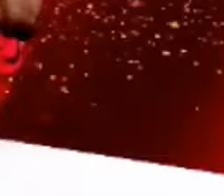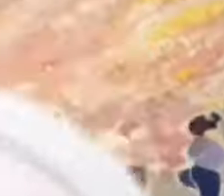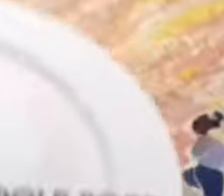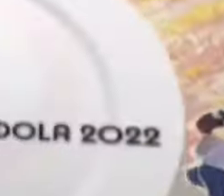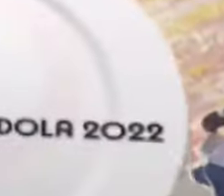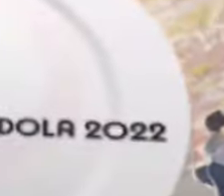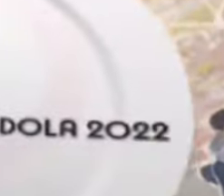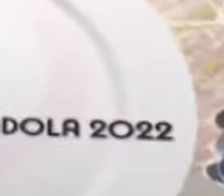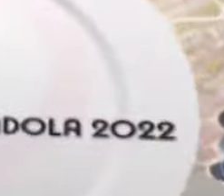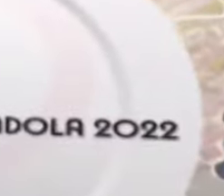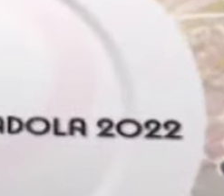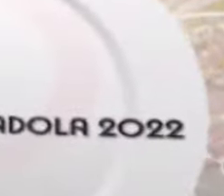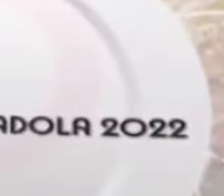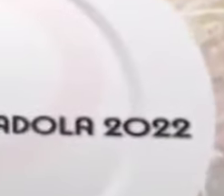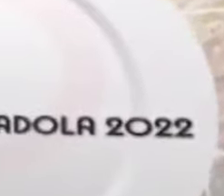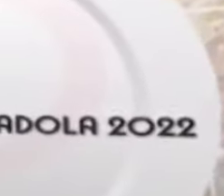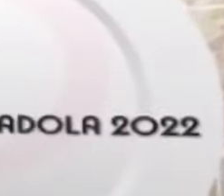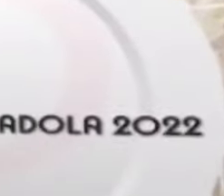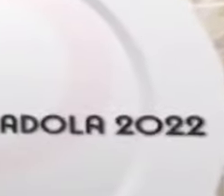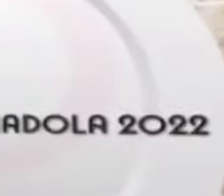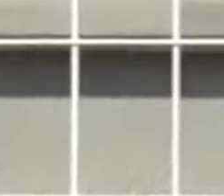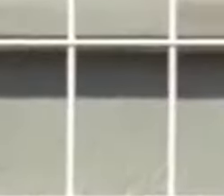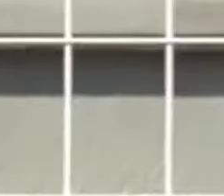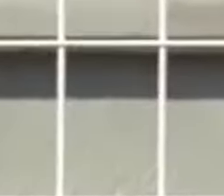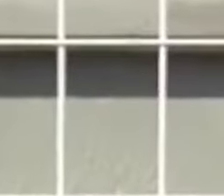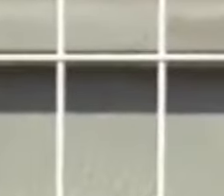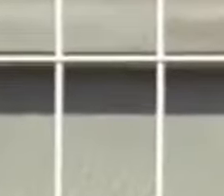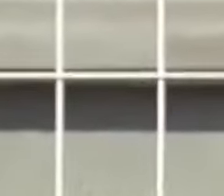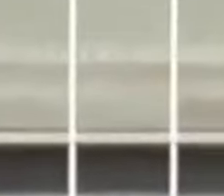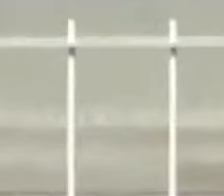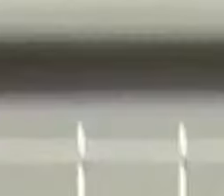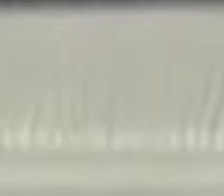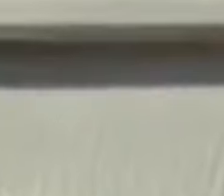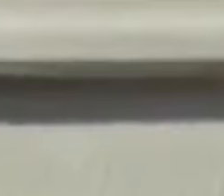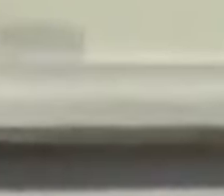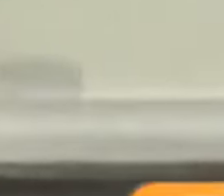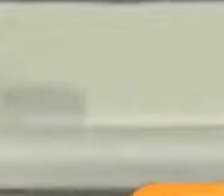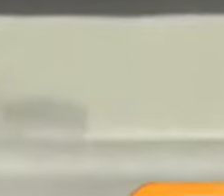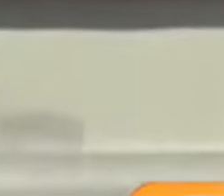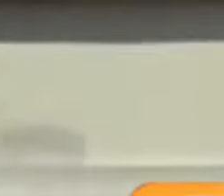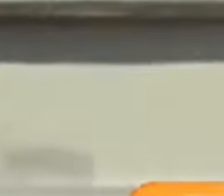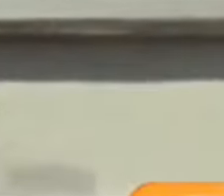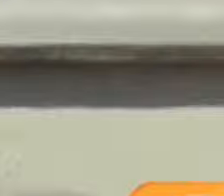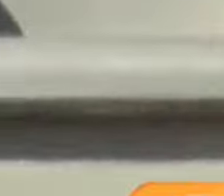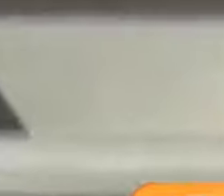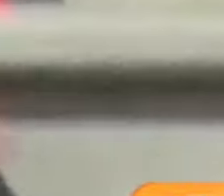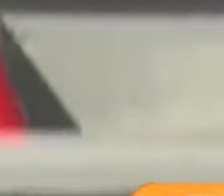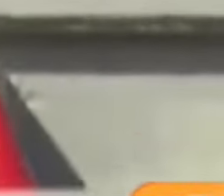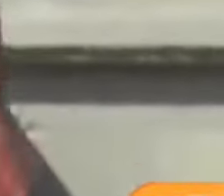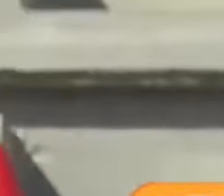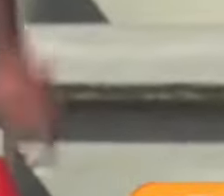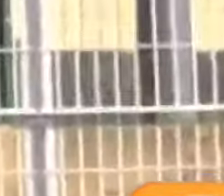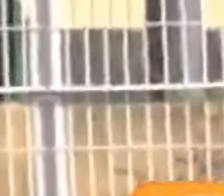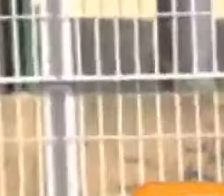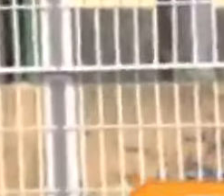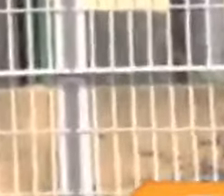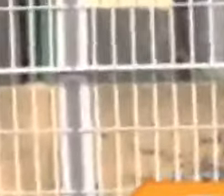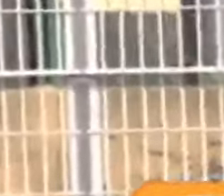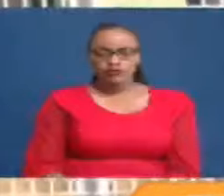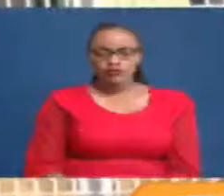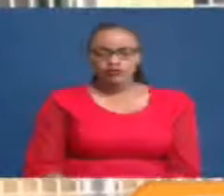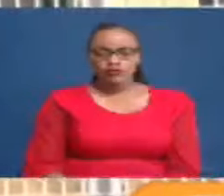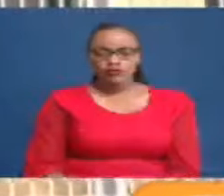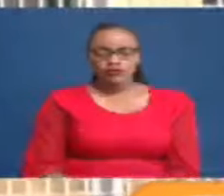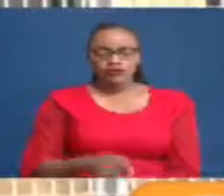Love it. Mwanariadha wa Kenya Ferdinand Omanyala pia anajulikana kama mwanariadha mwenye kasi zaidi barani Afrika baada ya kurekodi muda